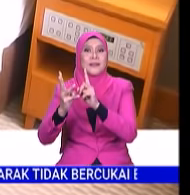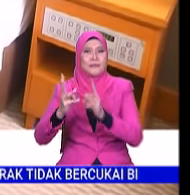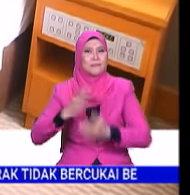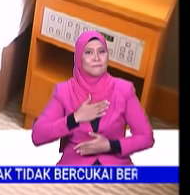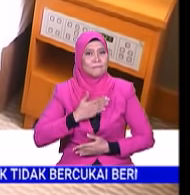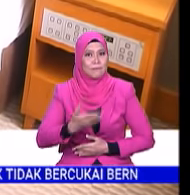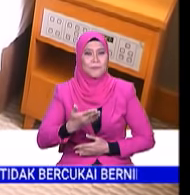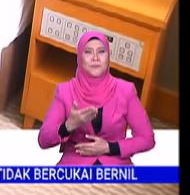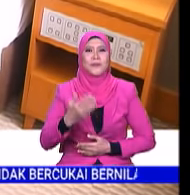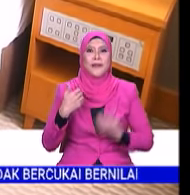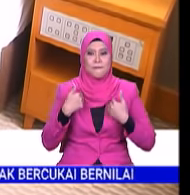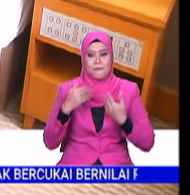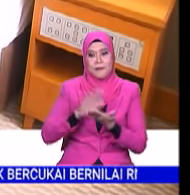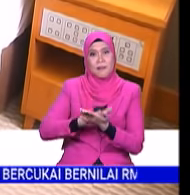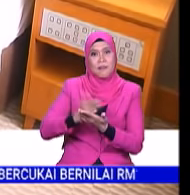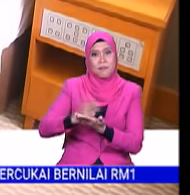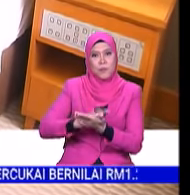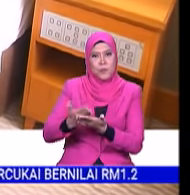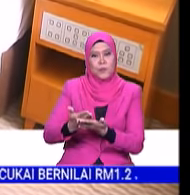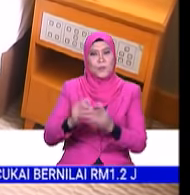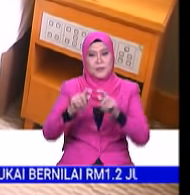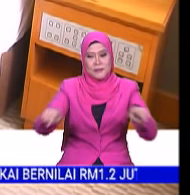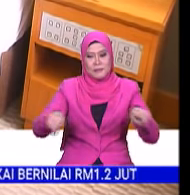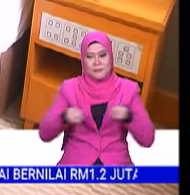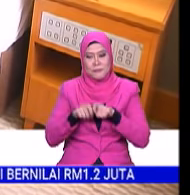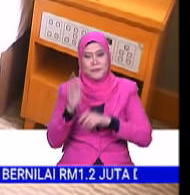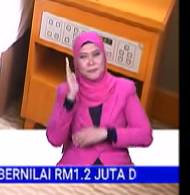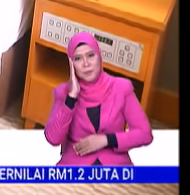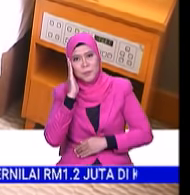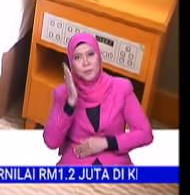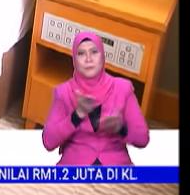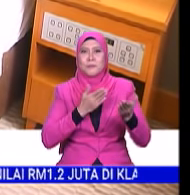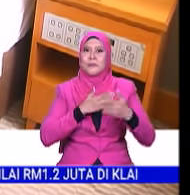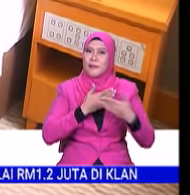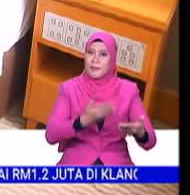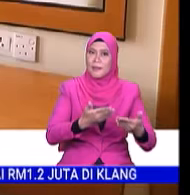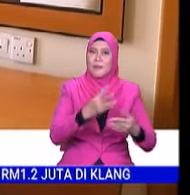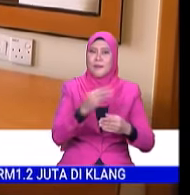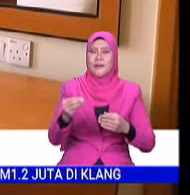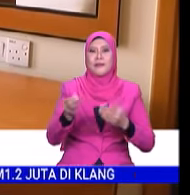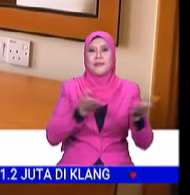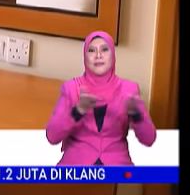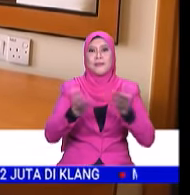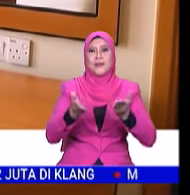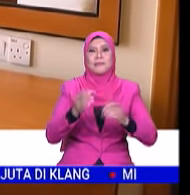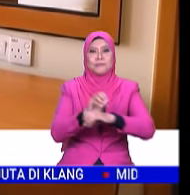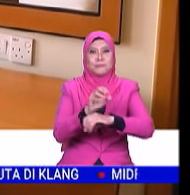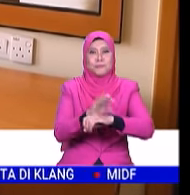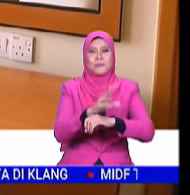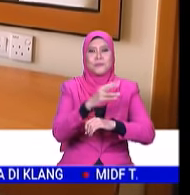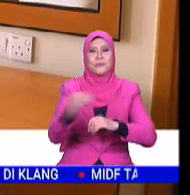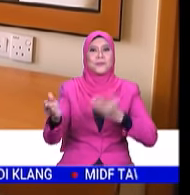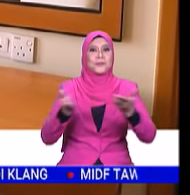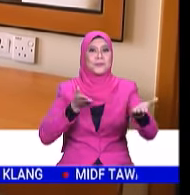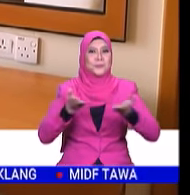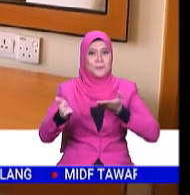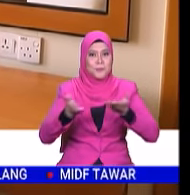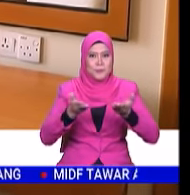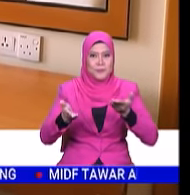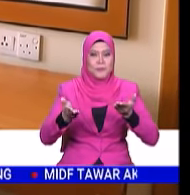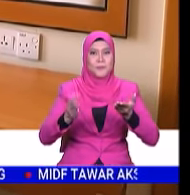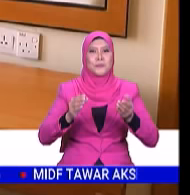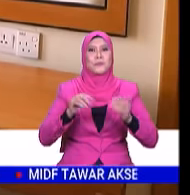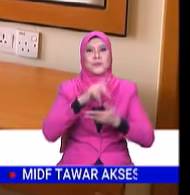merangkumi dapur prihatin, bilik penginapan prihatin, khidmat kesihatan mental prihatin, khidmat vaksinasi prihatin dan